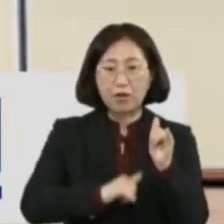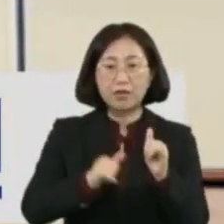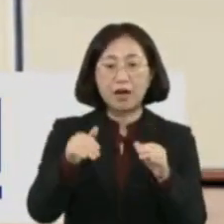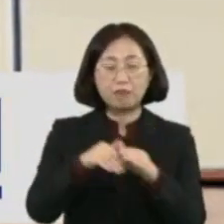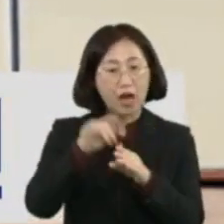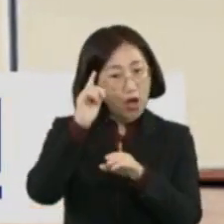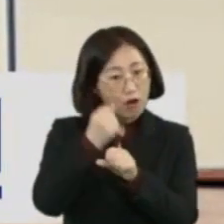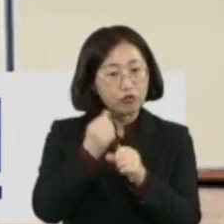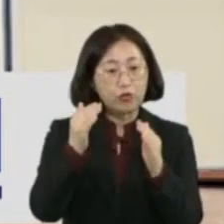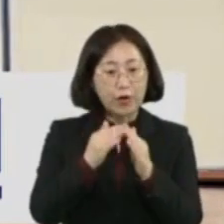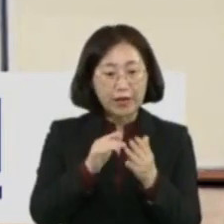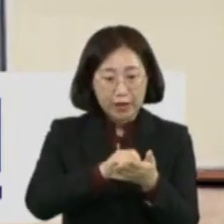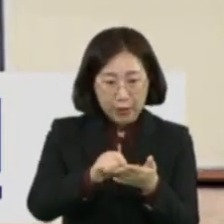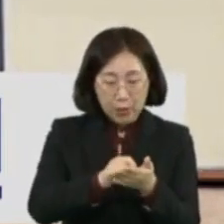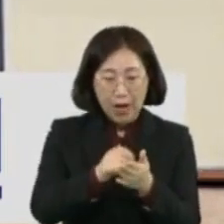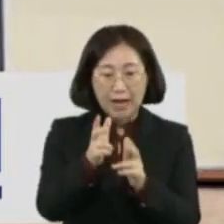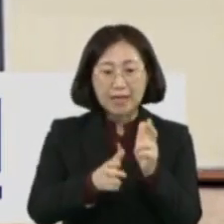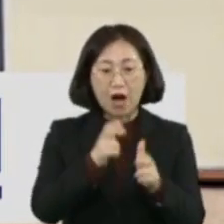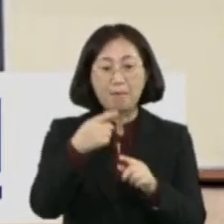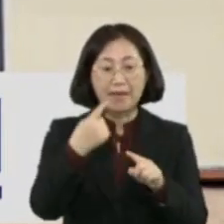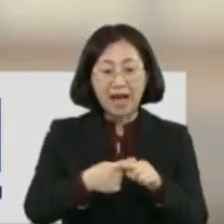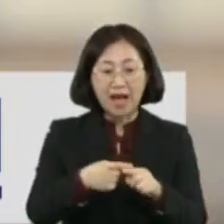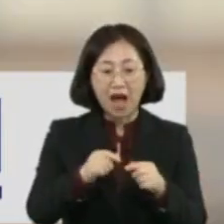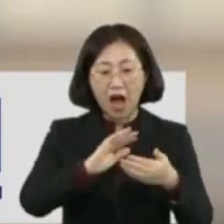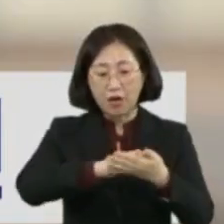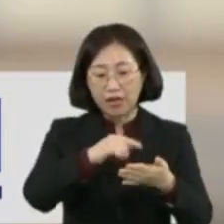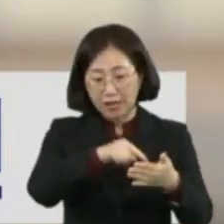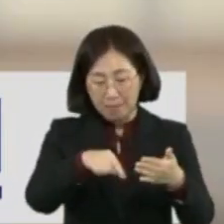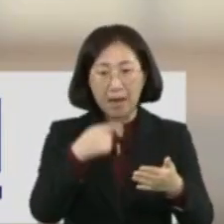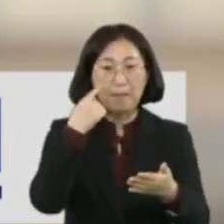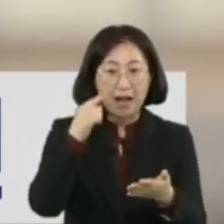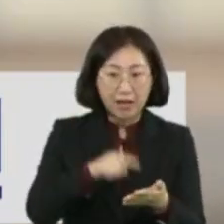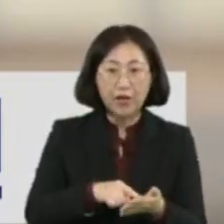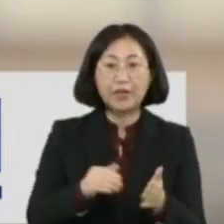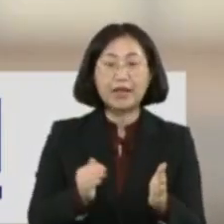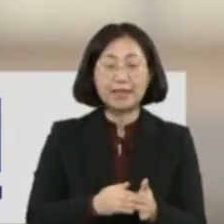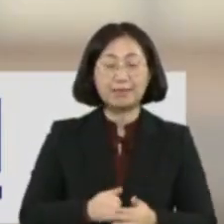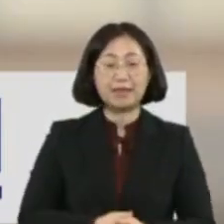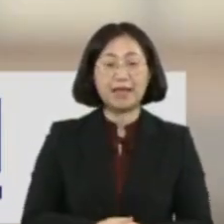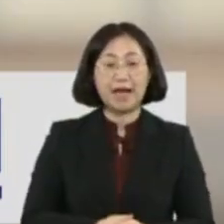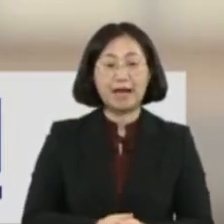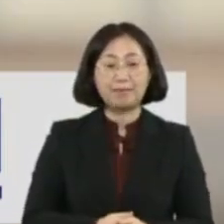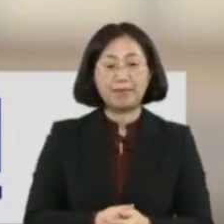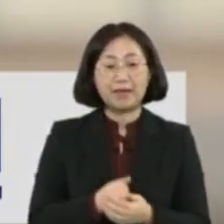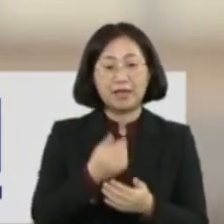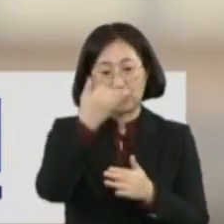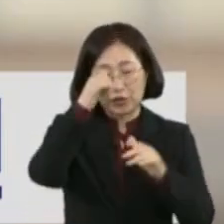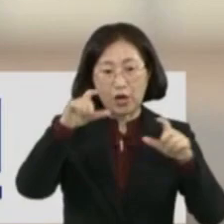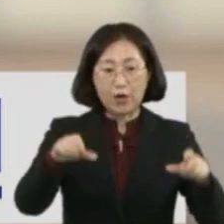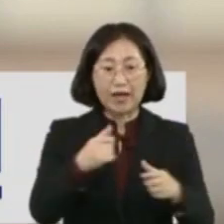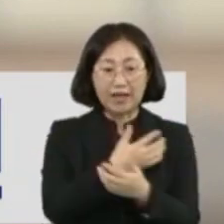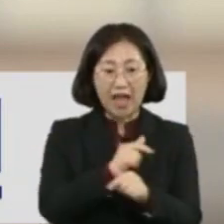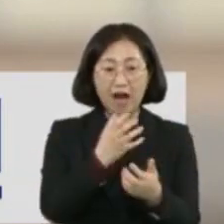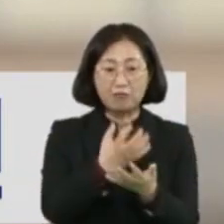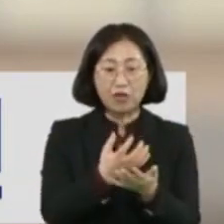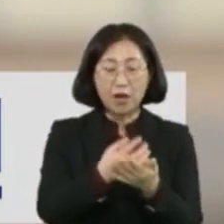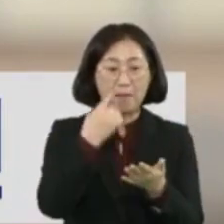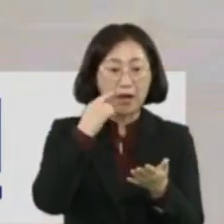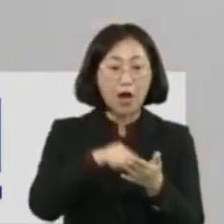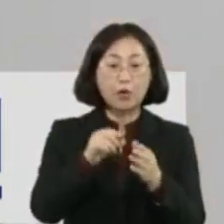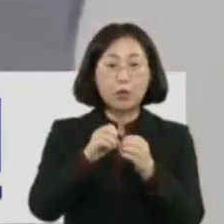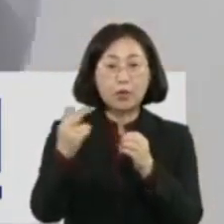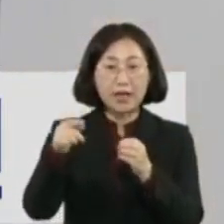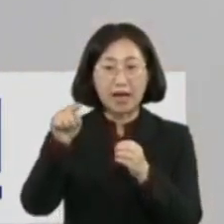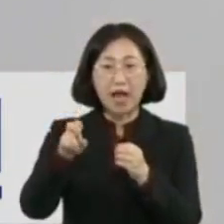충남역사문화연구원이 기록화 사업을 하다 괴짜게 담겨진 상태로 발견됐습니다. 충청권에서 다량의 문헌이 발견된 건 논산에